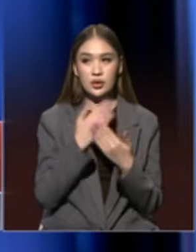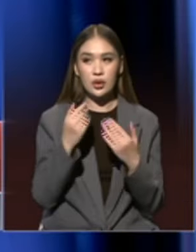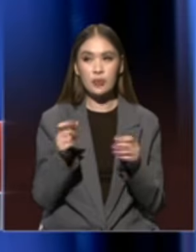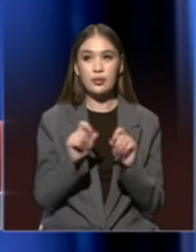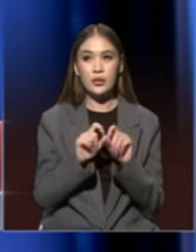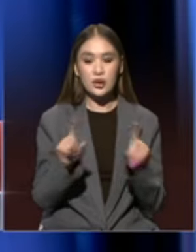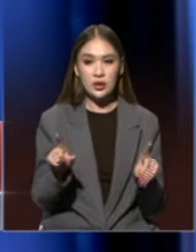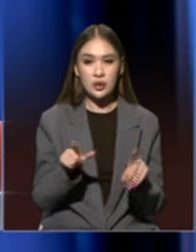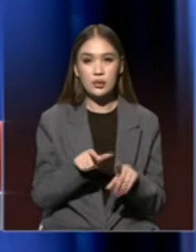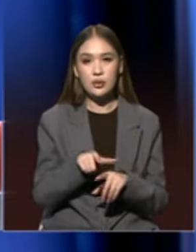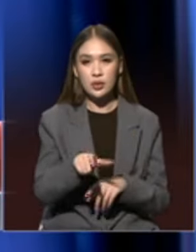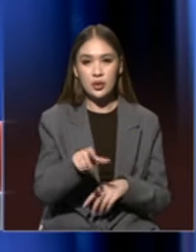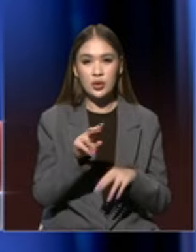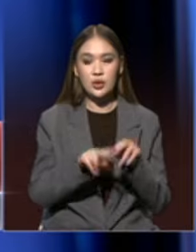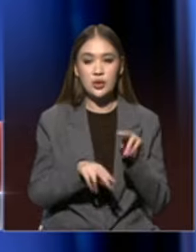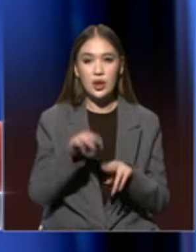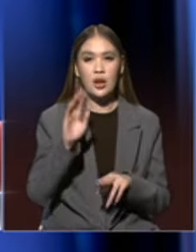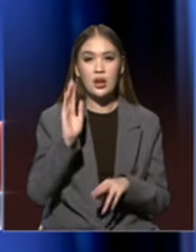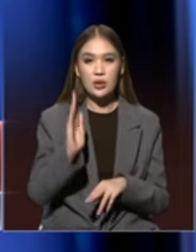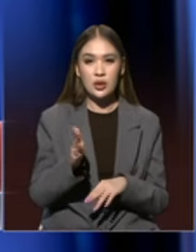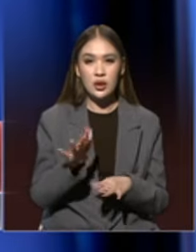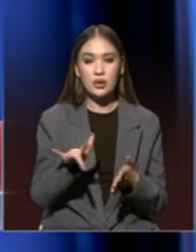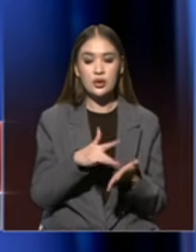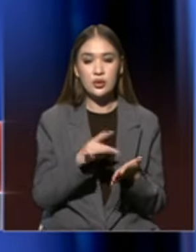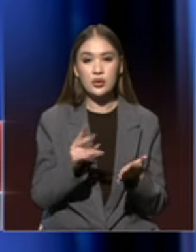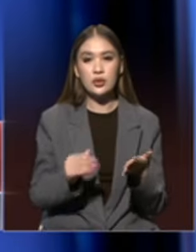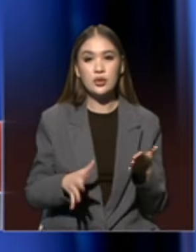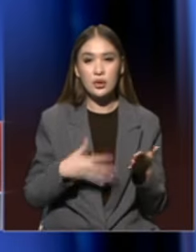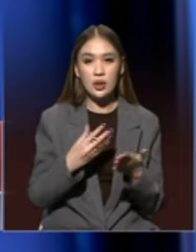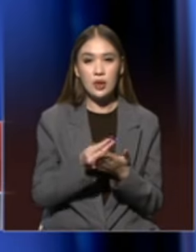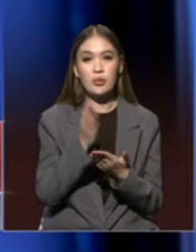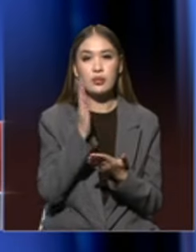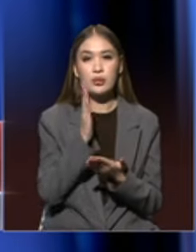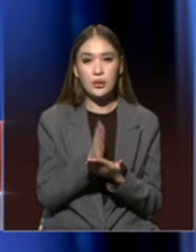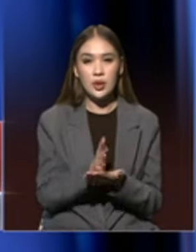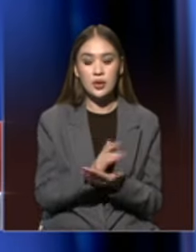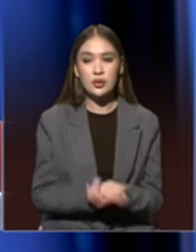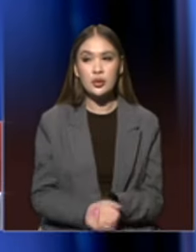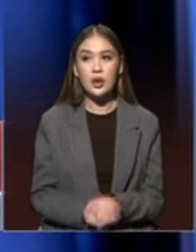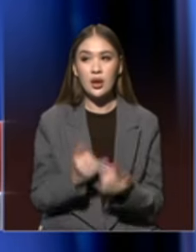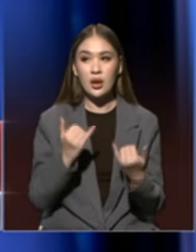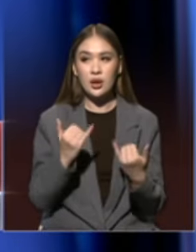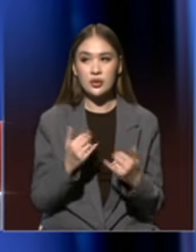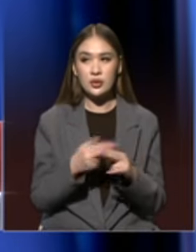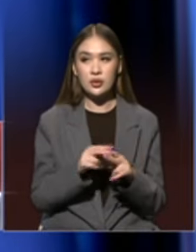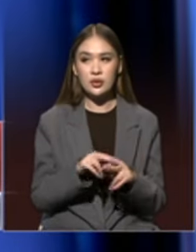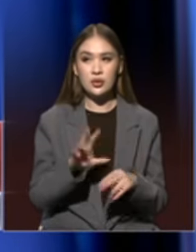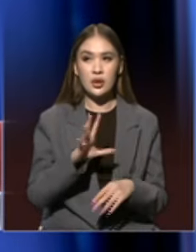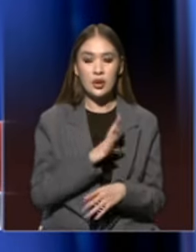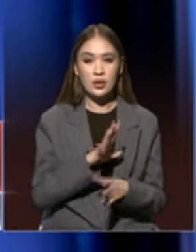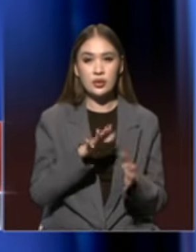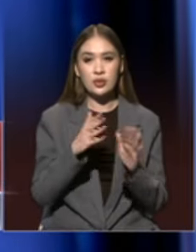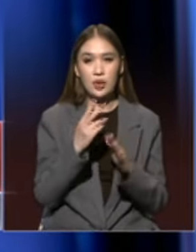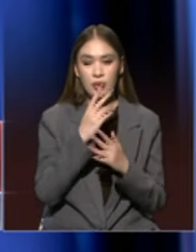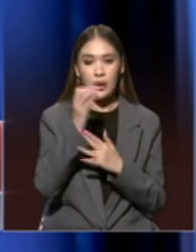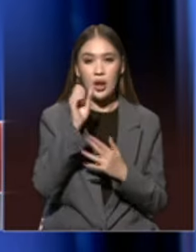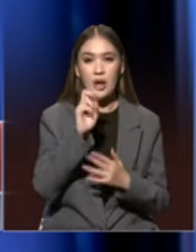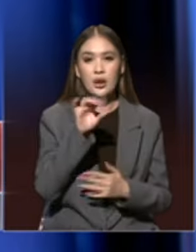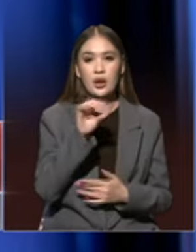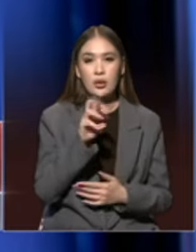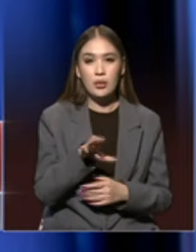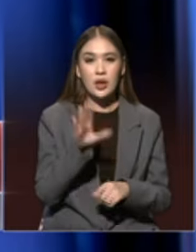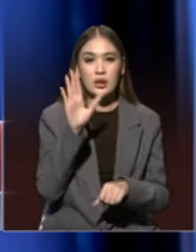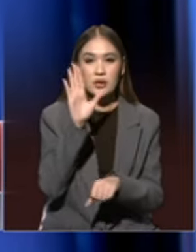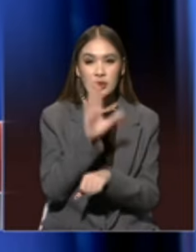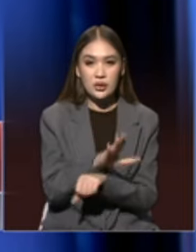жолда салынады, оның жоспарлық барлығы бөлінген ақшасы бар. Енді қазір бұл жерде қисық түсінбеу керек та, акиматқа тапсырма береді,